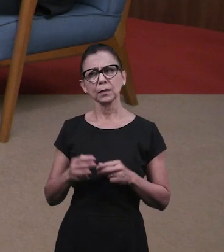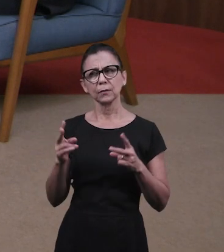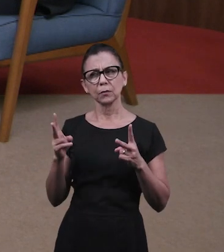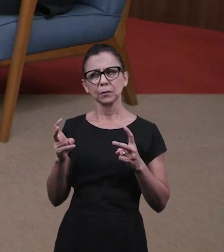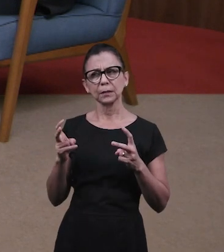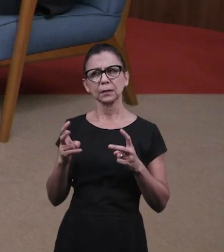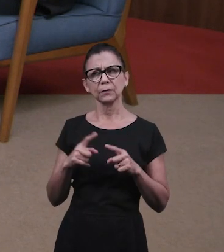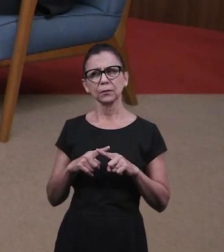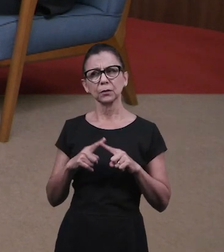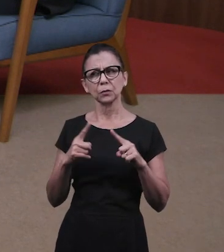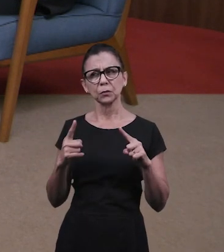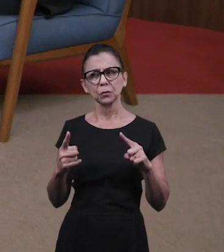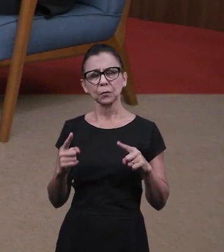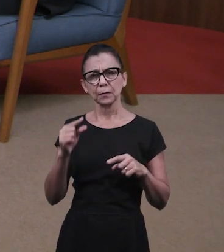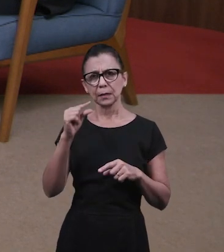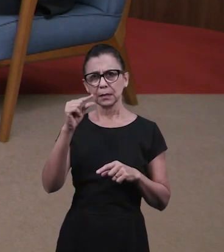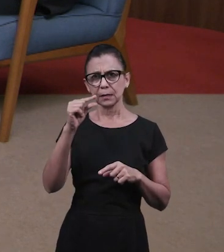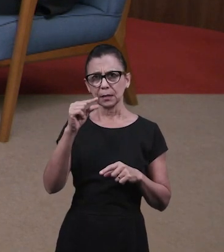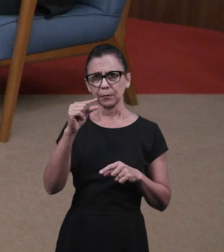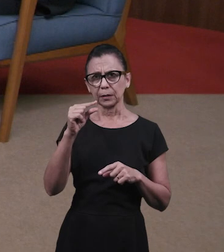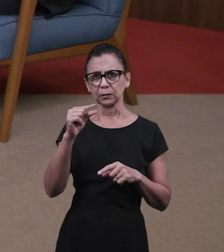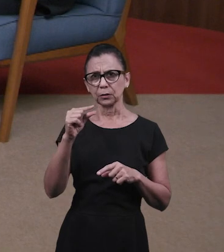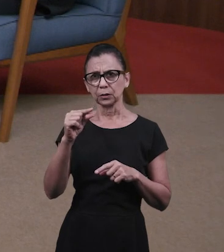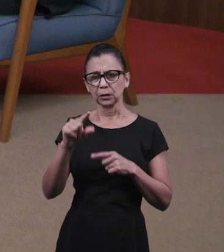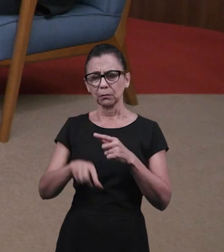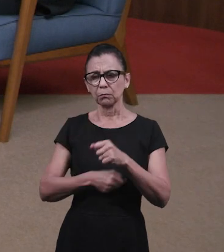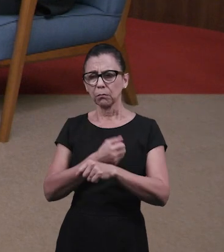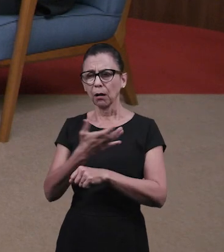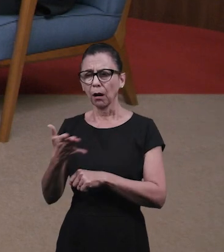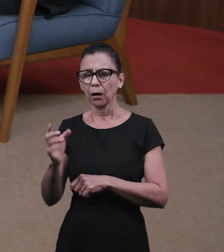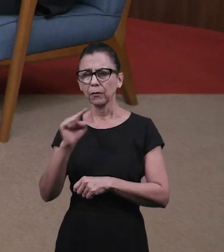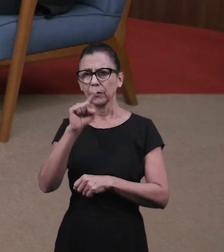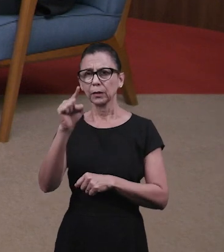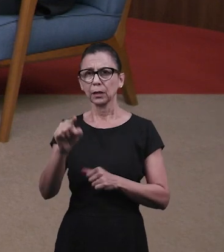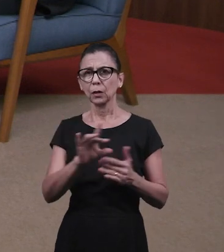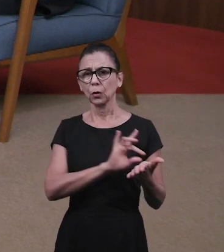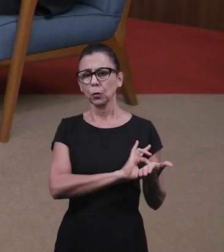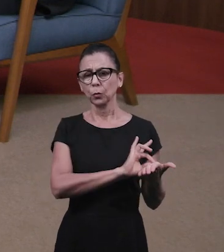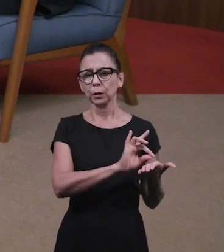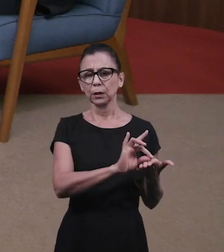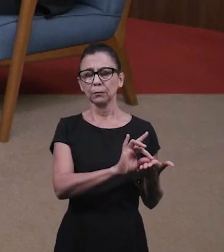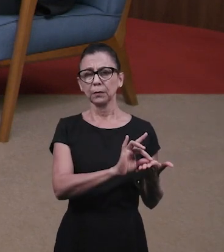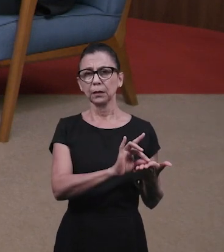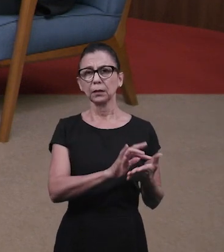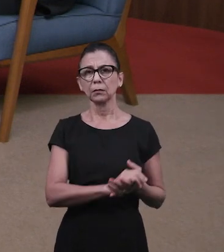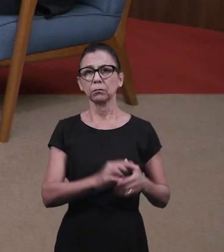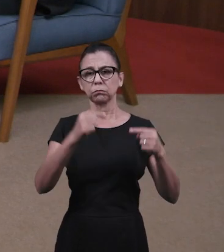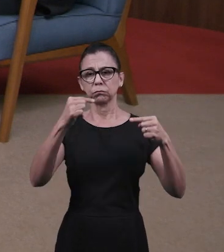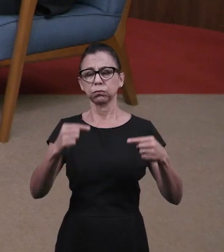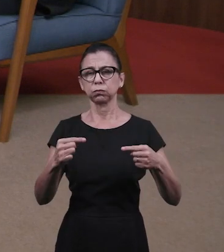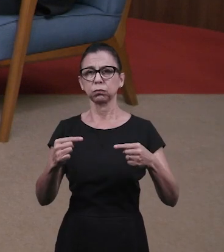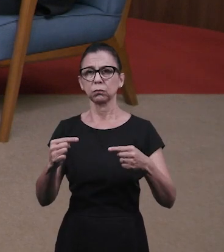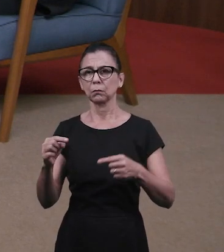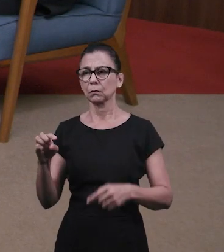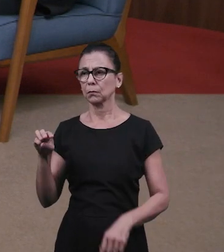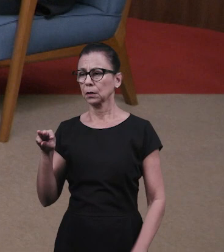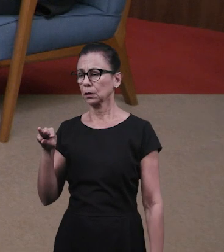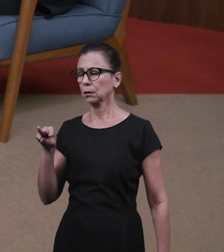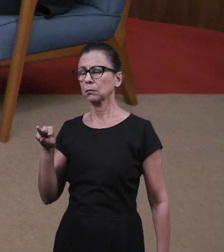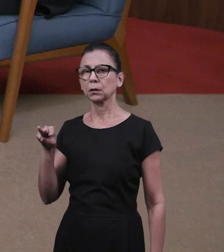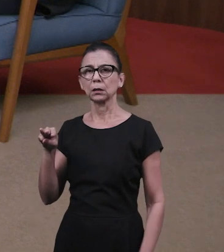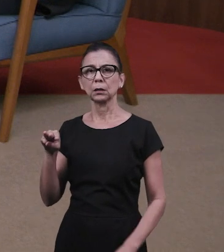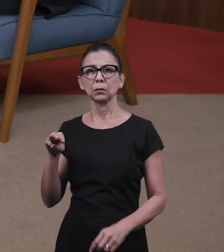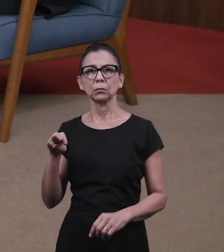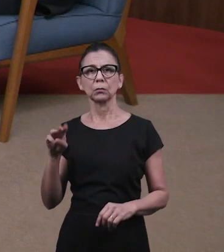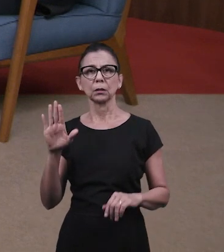ennemi. Et en vérité, c'est l'opposition qui a semé. L'opposition au blé. L'opposition à la